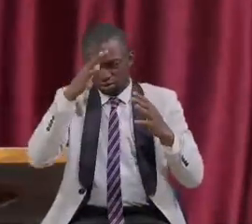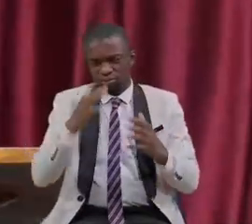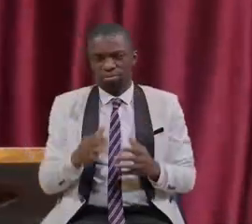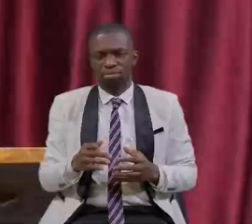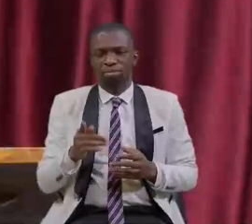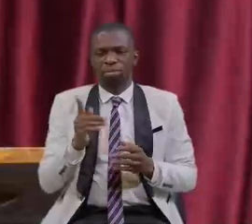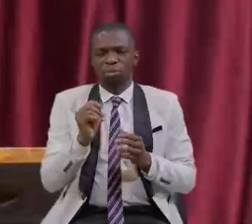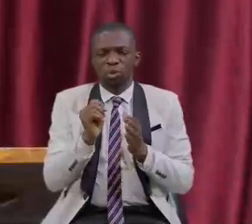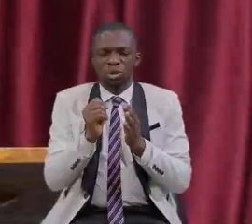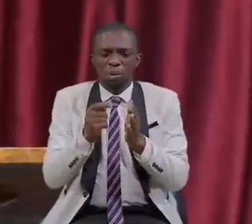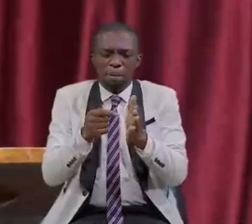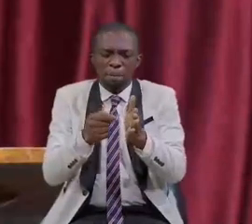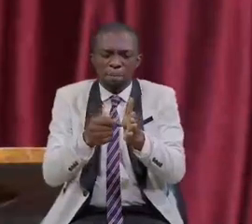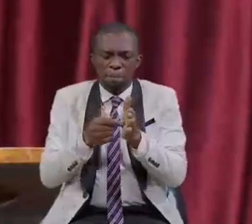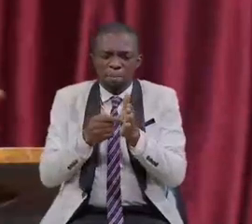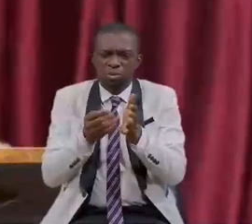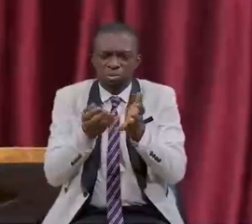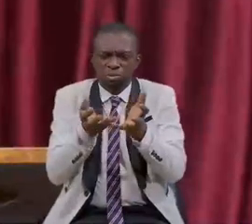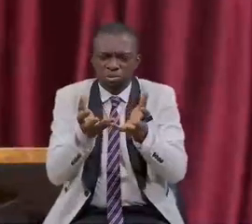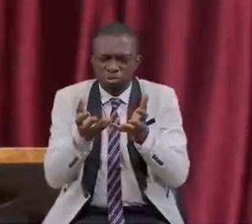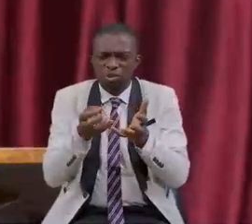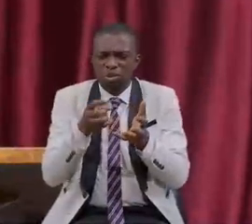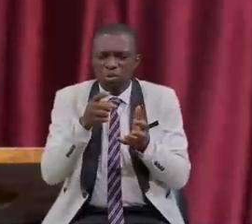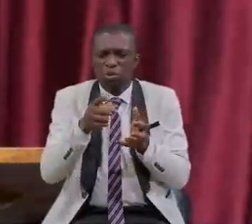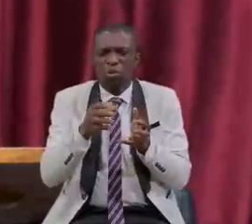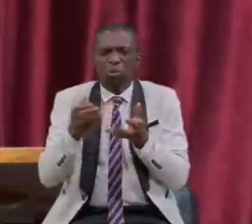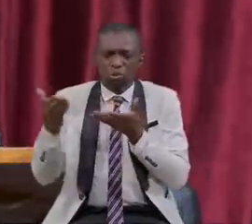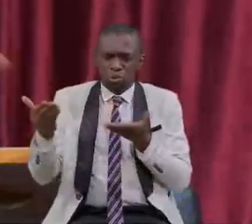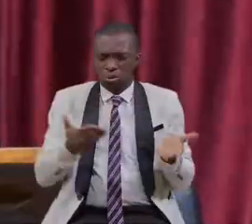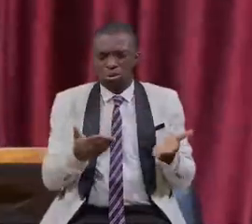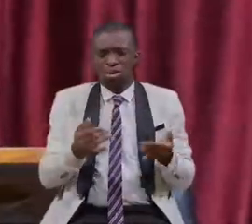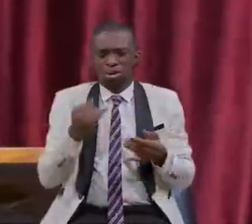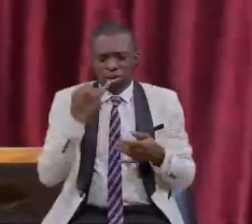La requête que nous présentons à Dieu est maintenant exaucée.